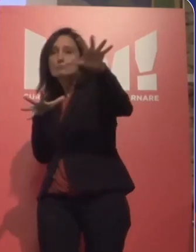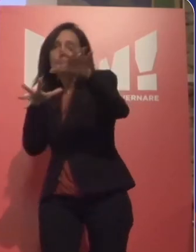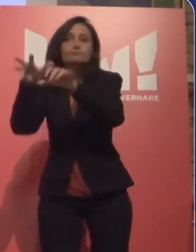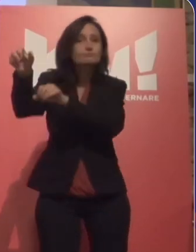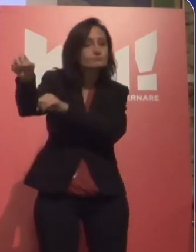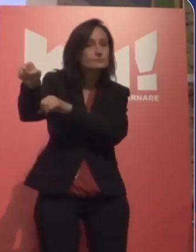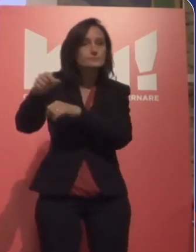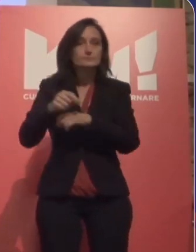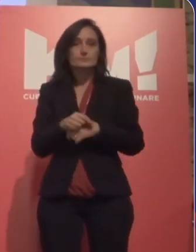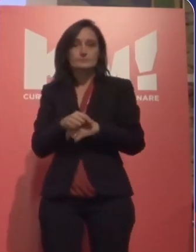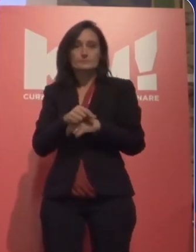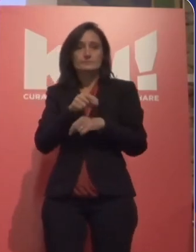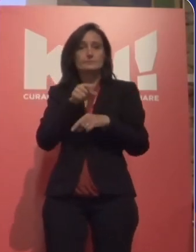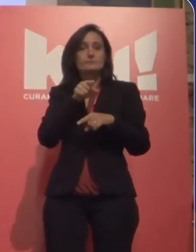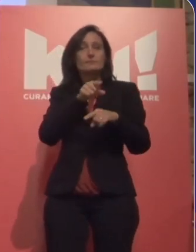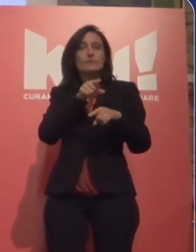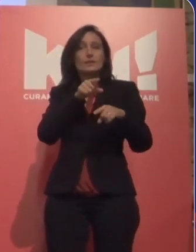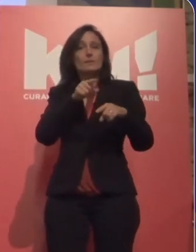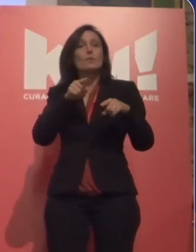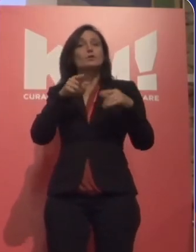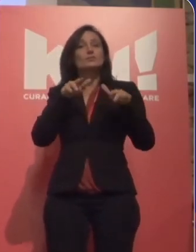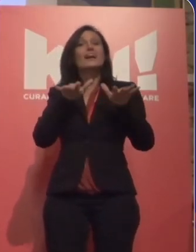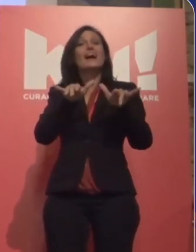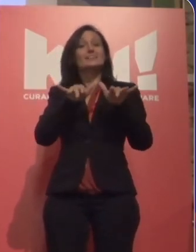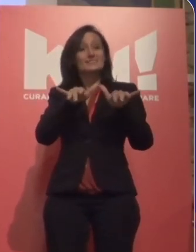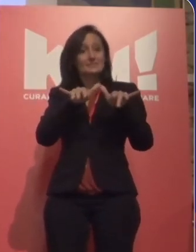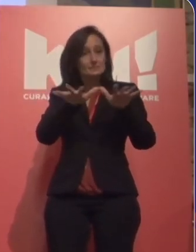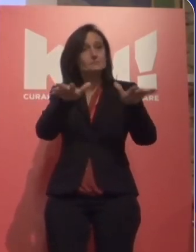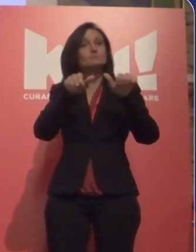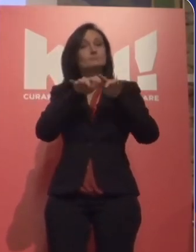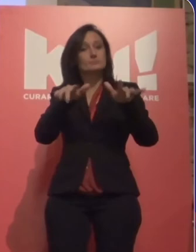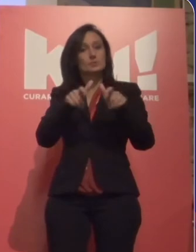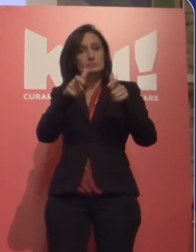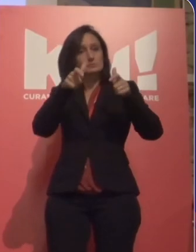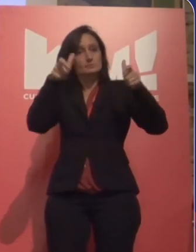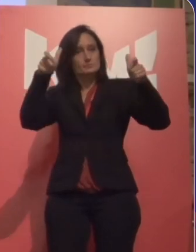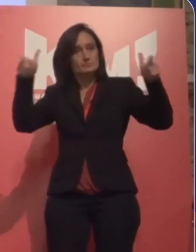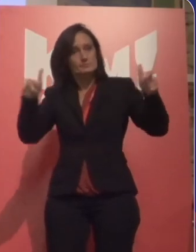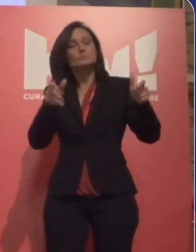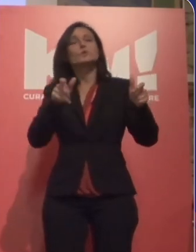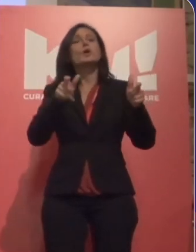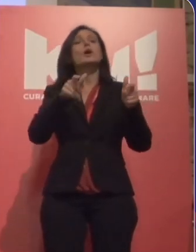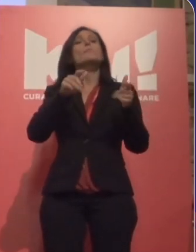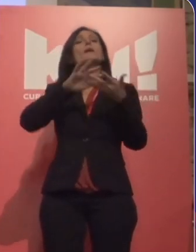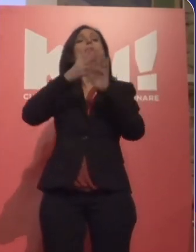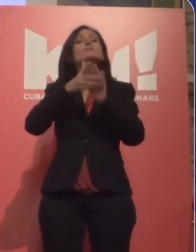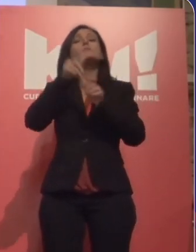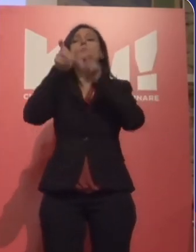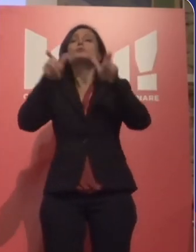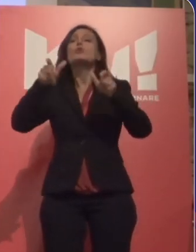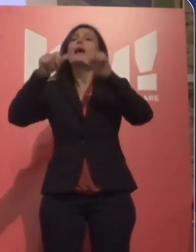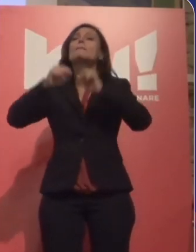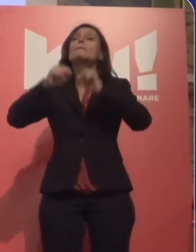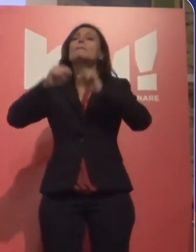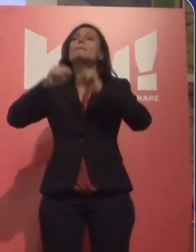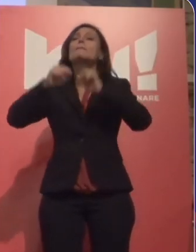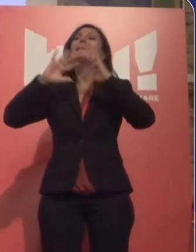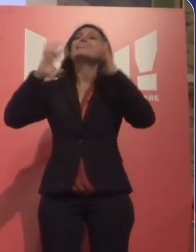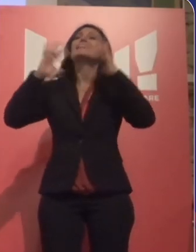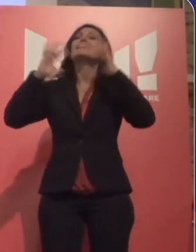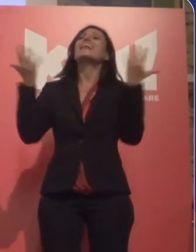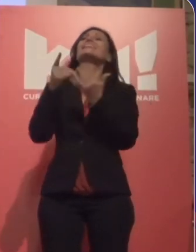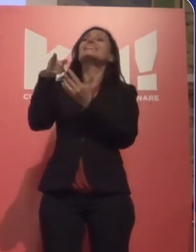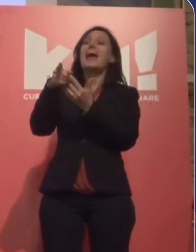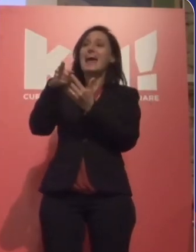sufficiente a scongiurare che tutti gli abitanti della terra cadano in povertà a causa del virus